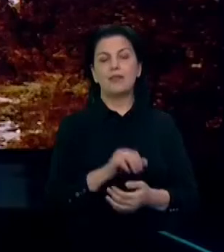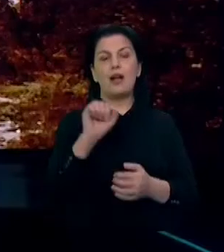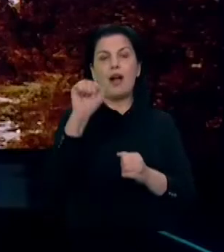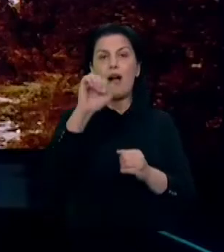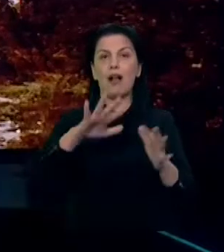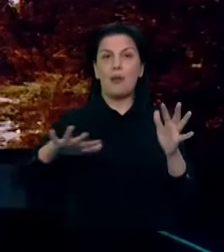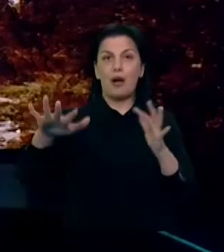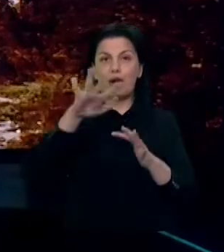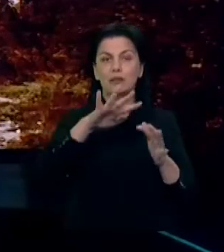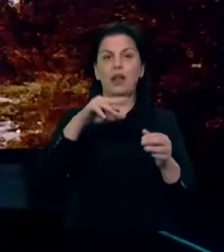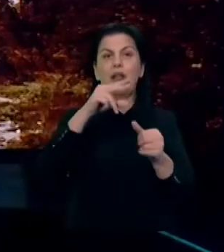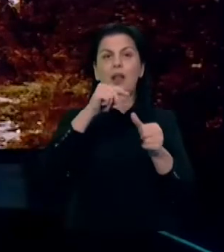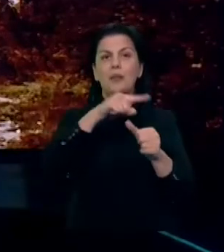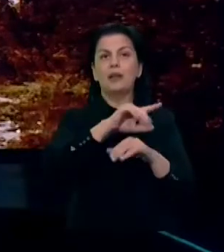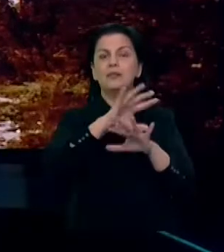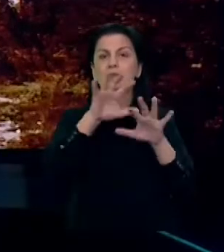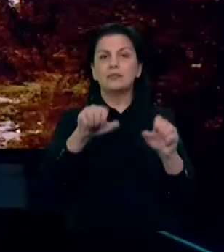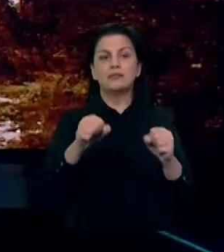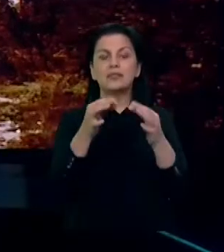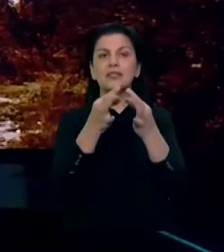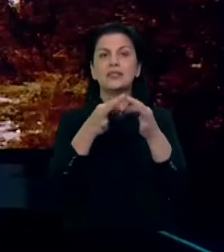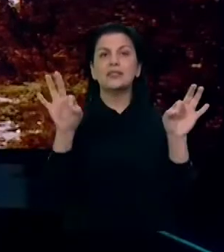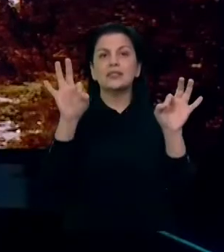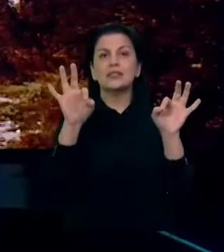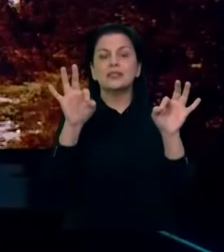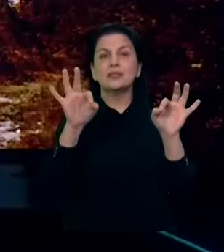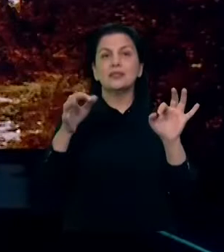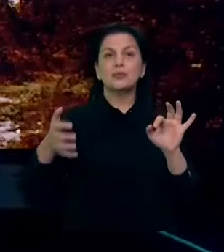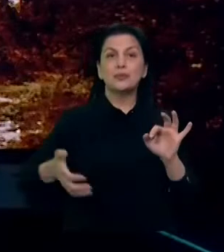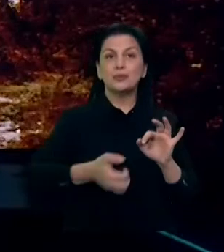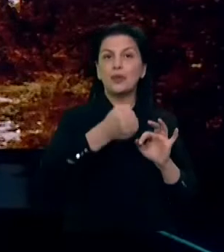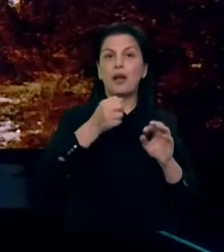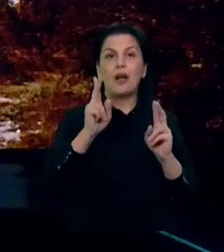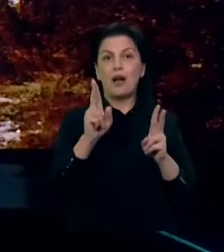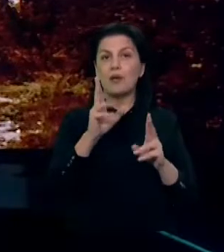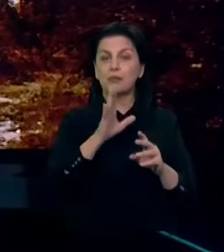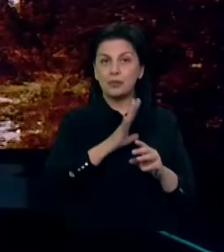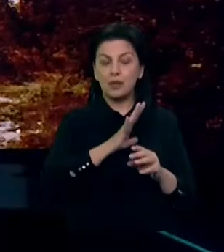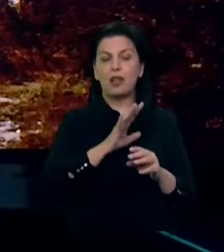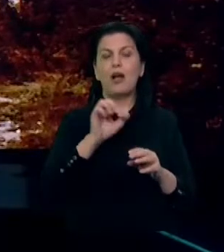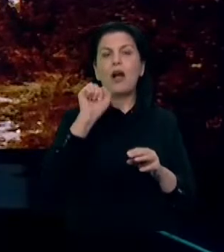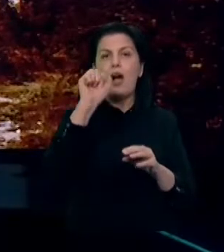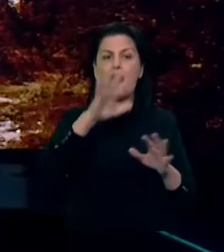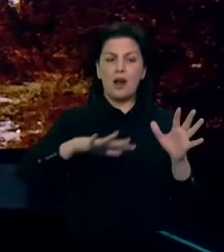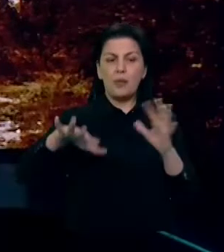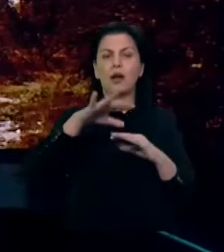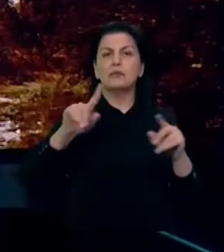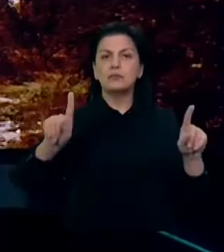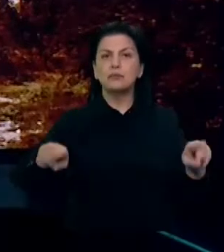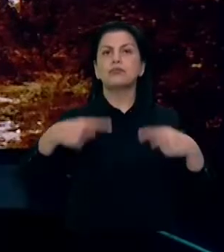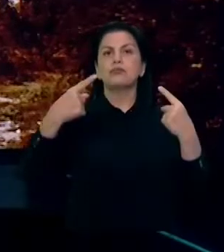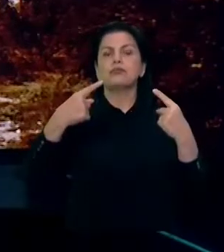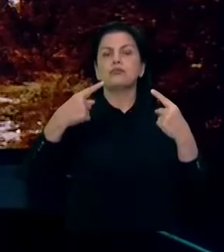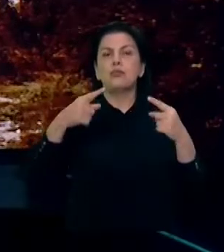Qarabağın Ermənistanın işğalından azad edilməsinə necə dəstək olduqsa, Qarabağın bərpasına da elə dəstək olacağıq. Bu